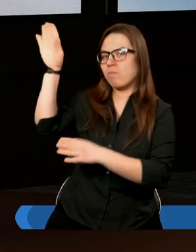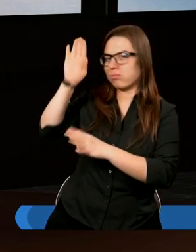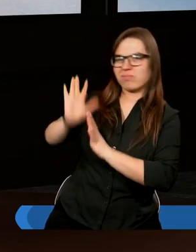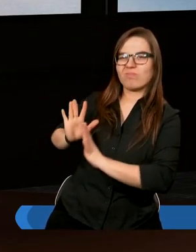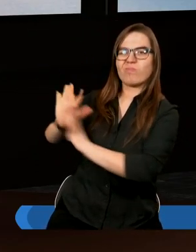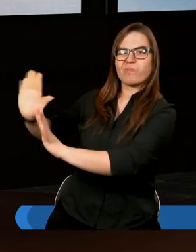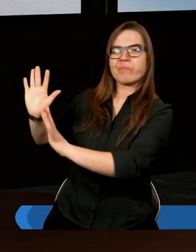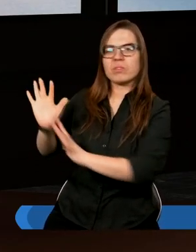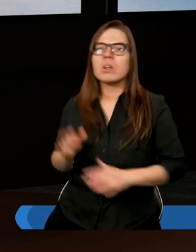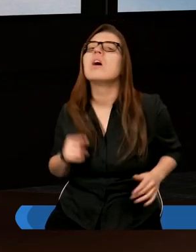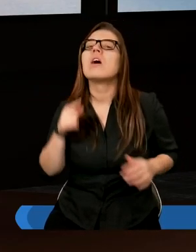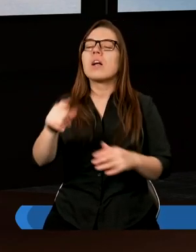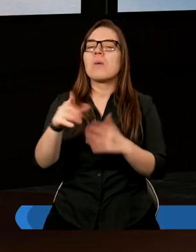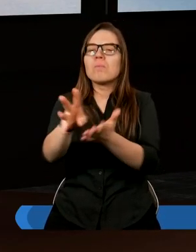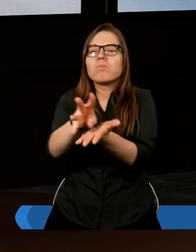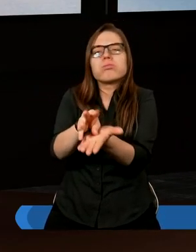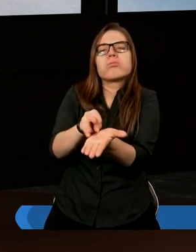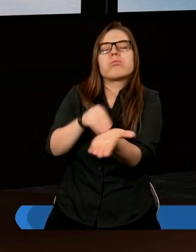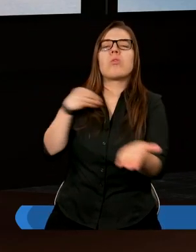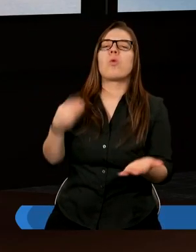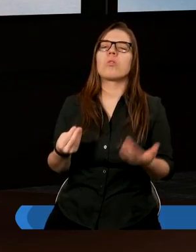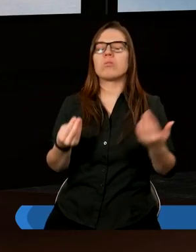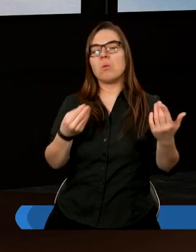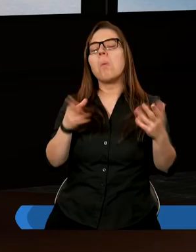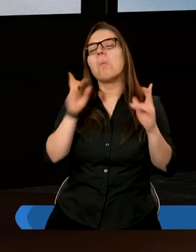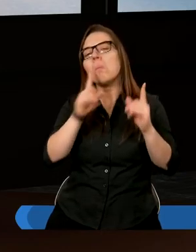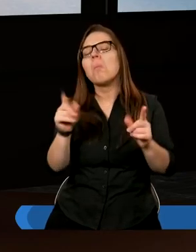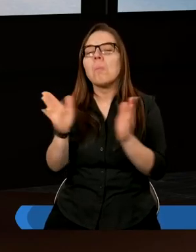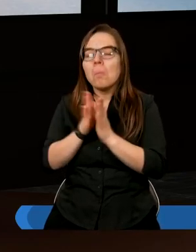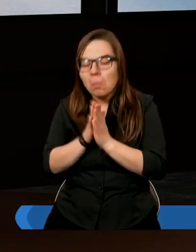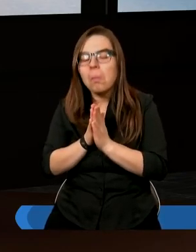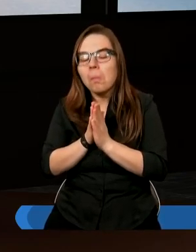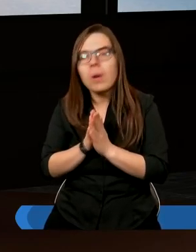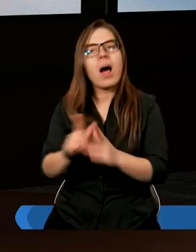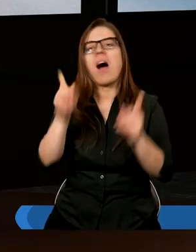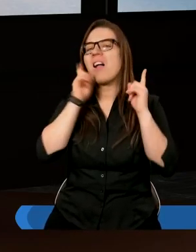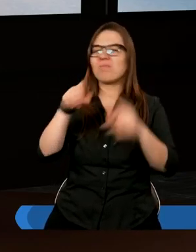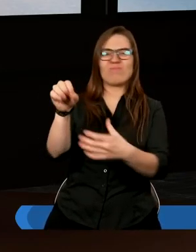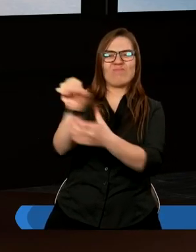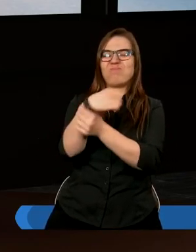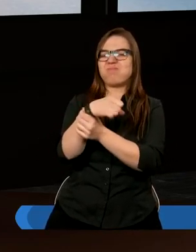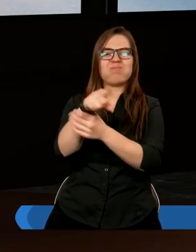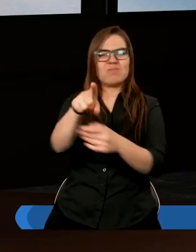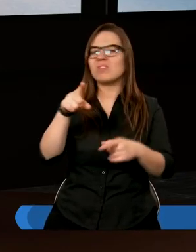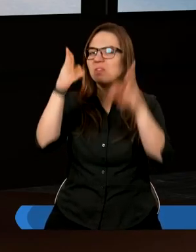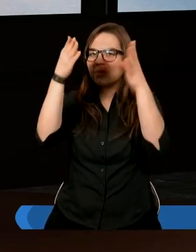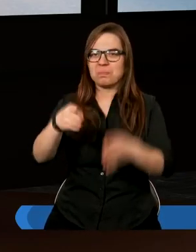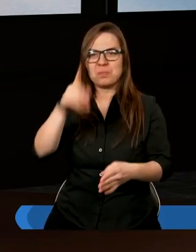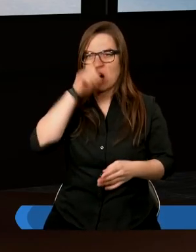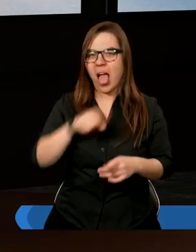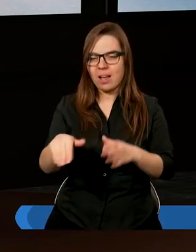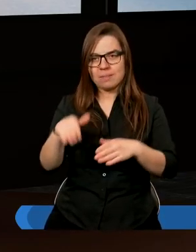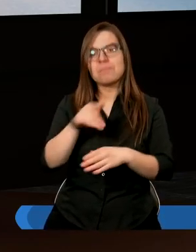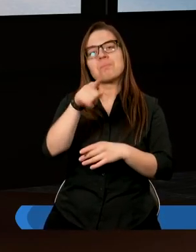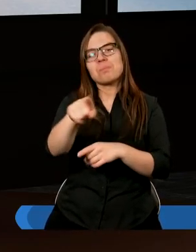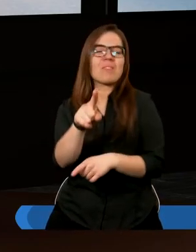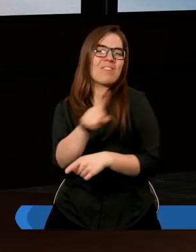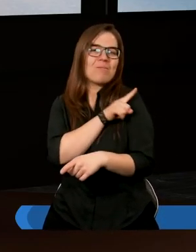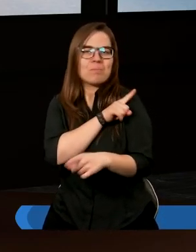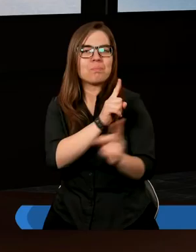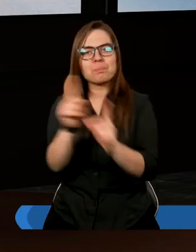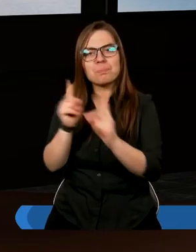Którzy przybierają pozór pobożności, podczas gdy życie ich jest zaprzeczeniem jej mocy. Również tych się wystrzegaj.